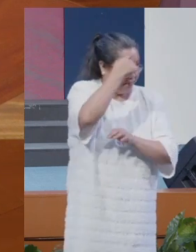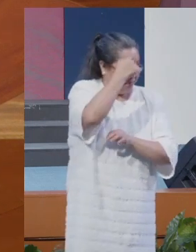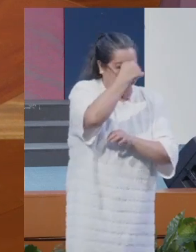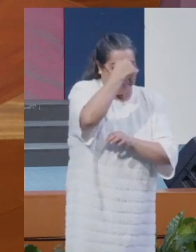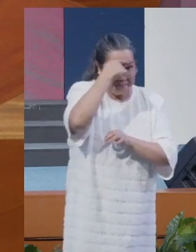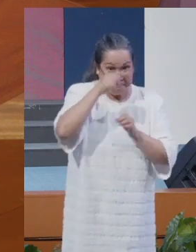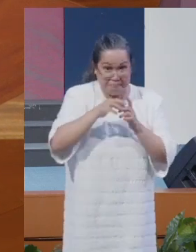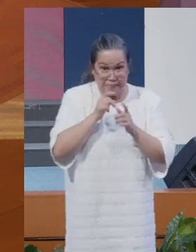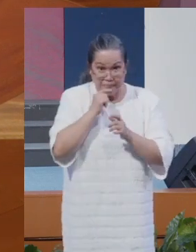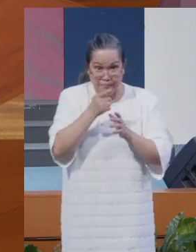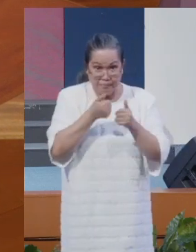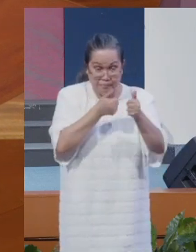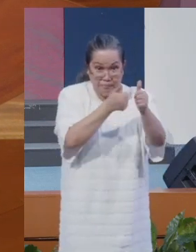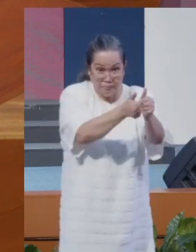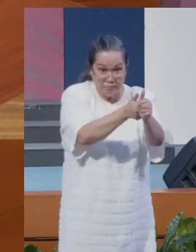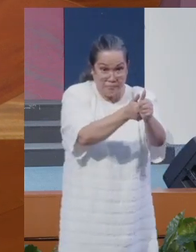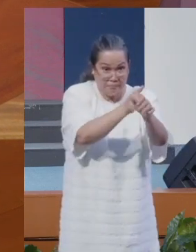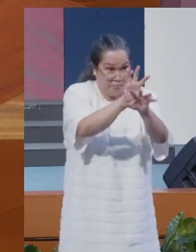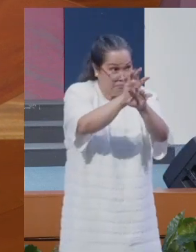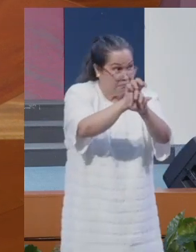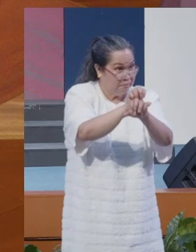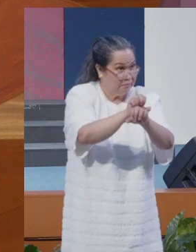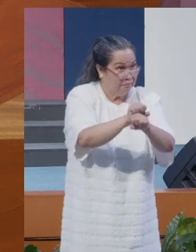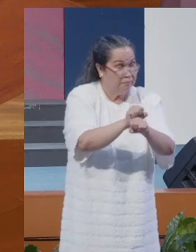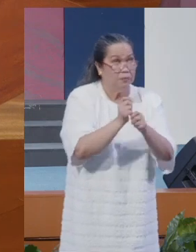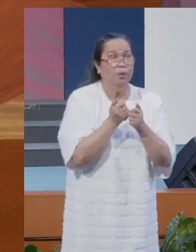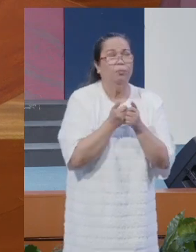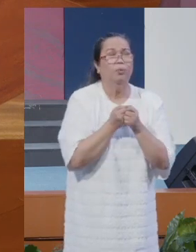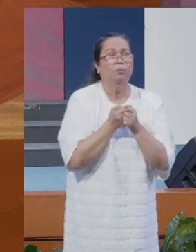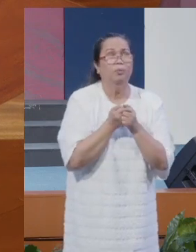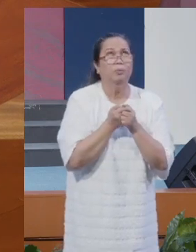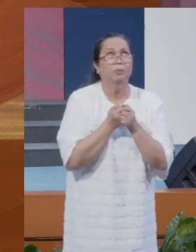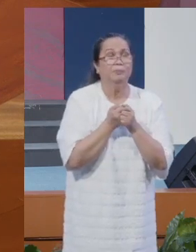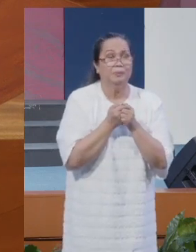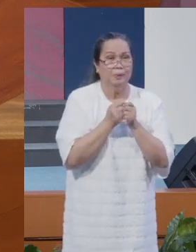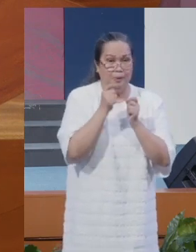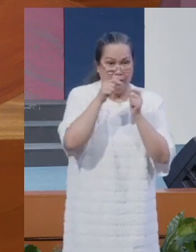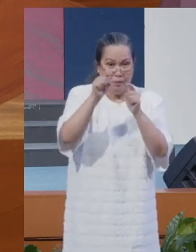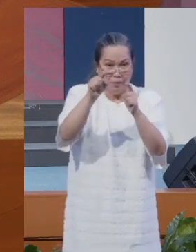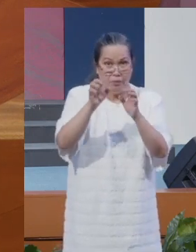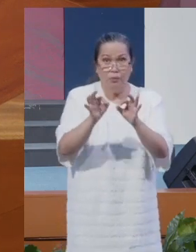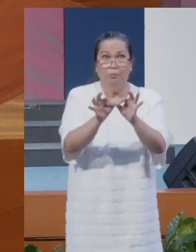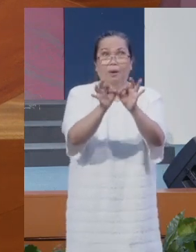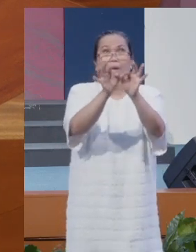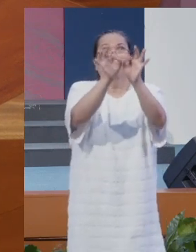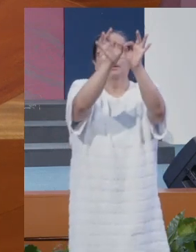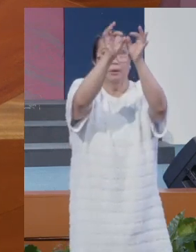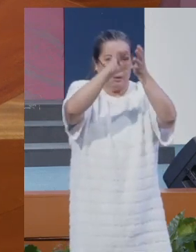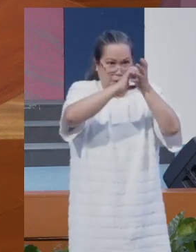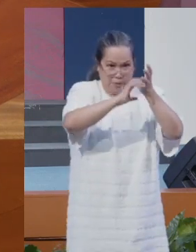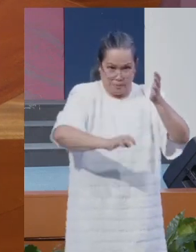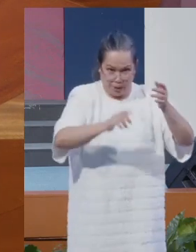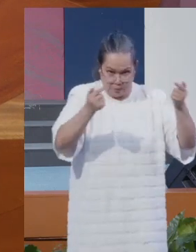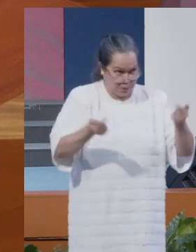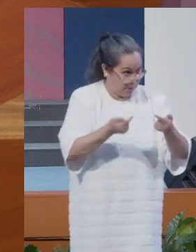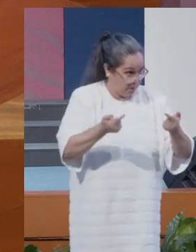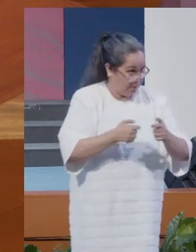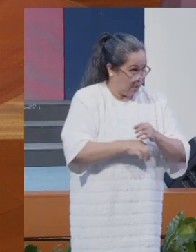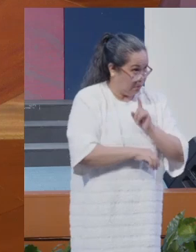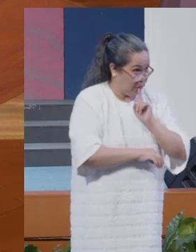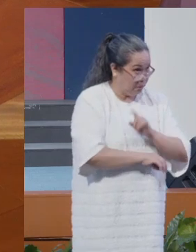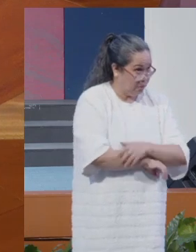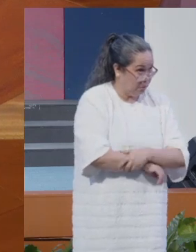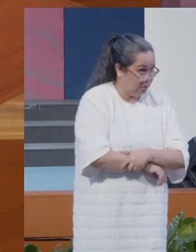dapat sumunod sa mga ritual at sakramento. Na kailangan magpunta sa misa upang mabawasan ang